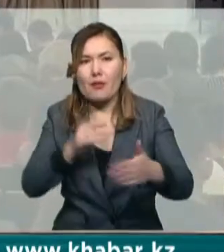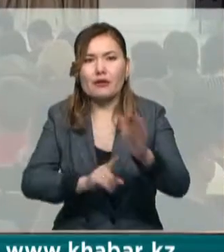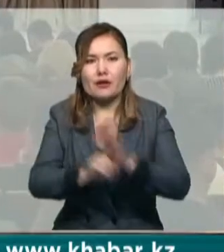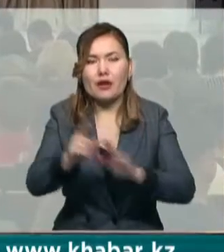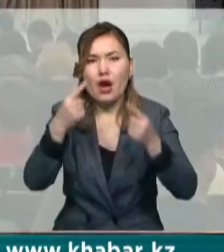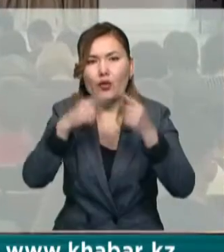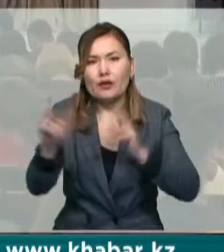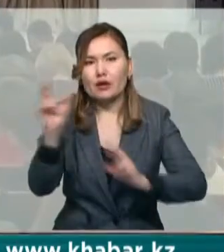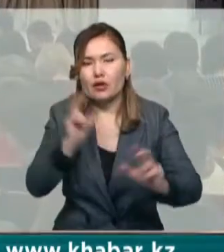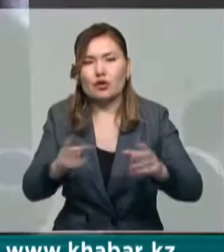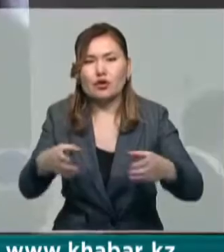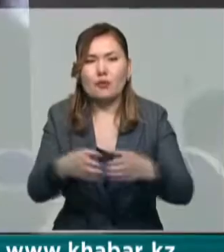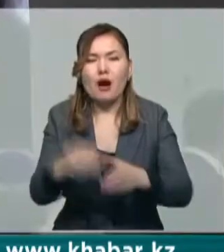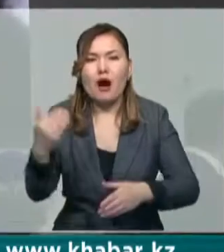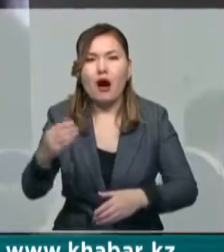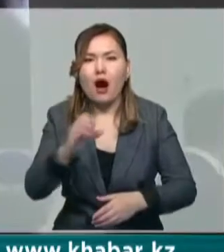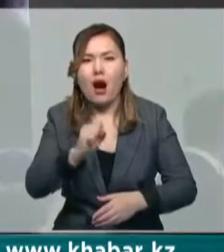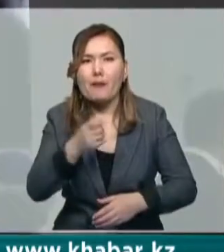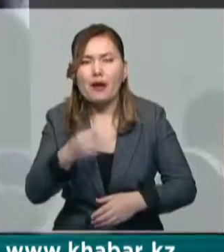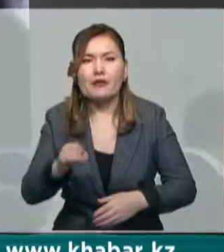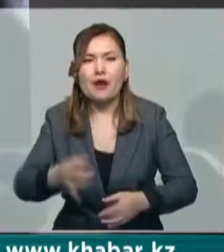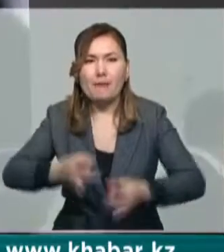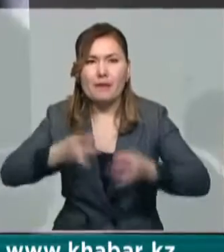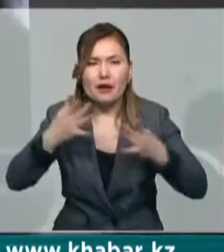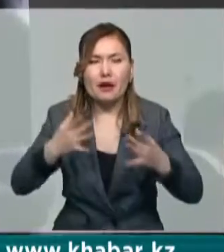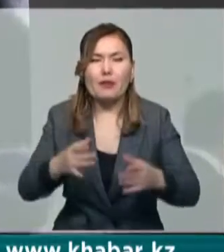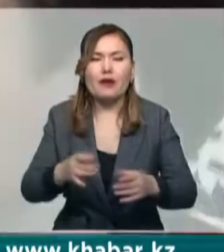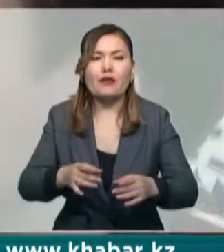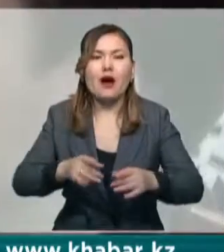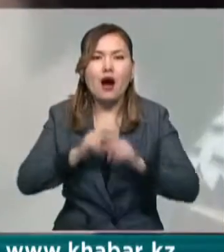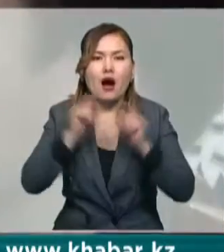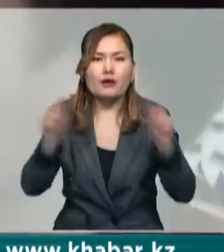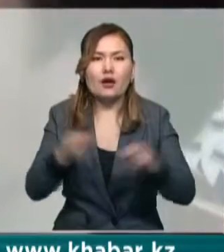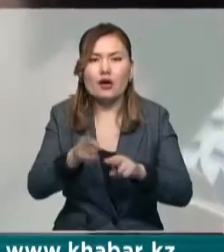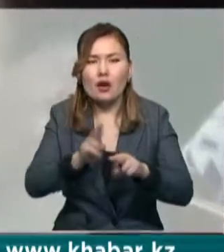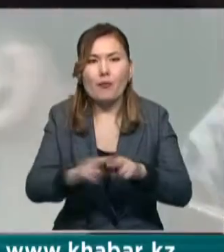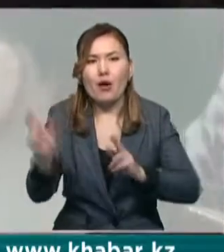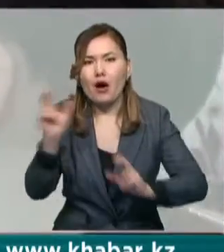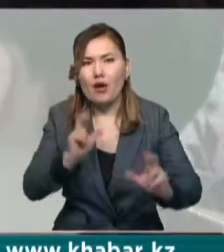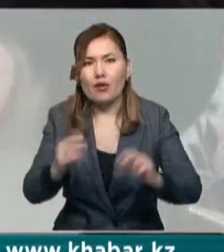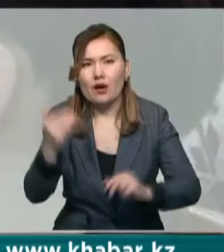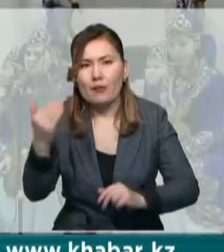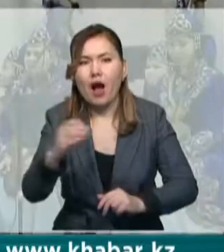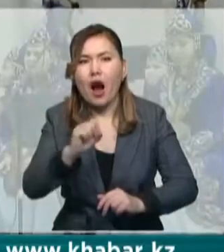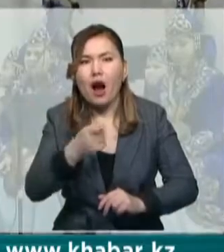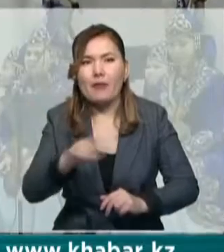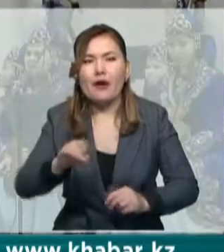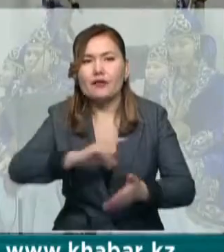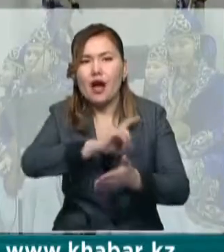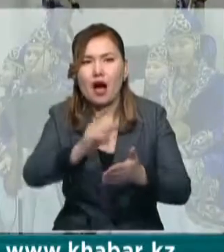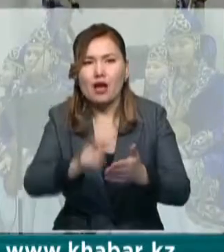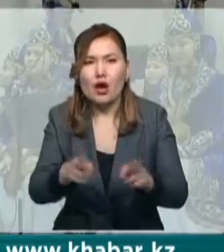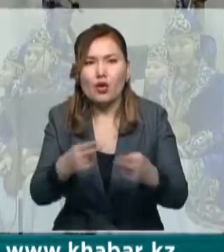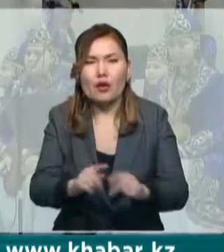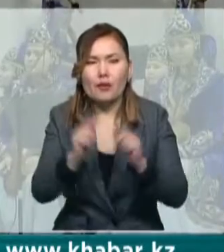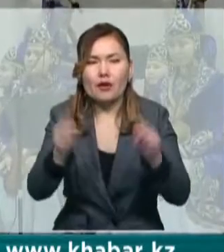басталды. Техникалық университеттің ұжымы Абай мерейтойын ресми түрде ашты. Осы оқу ордасында Абай әдеби клубының құрылғанына